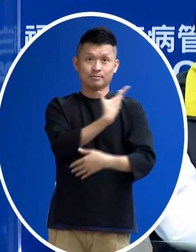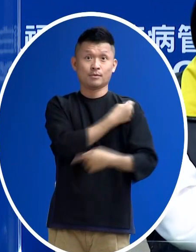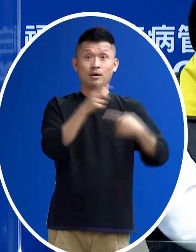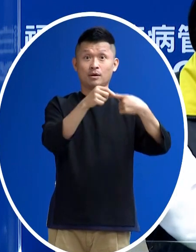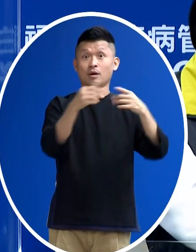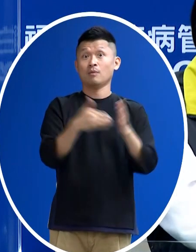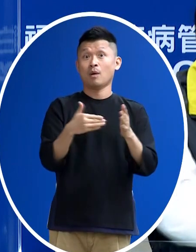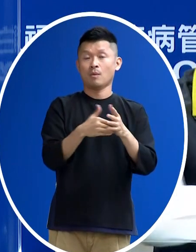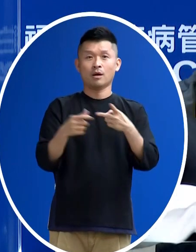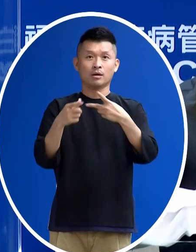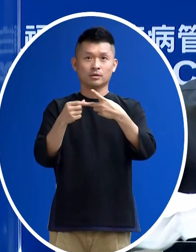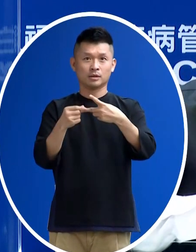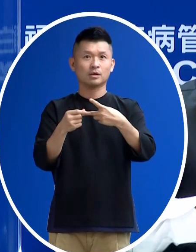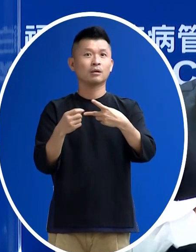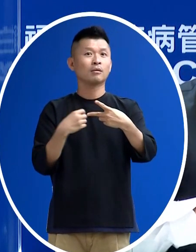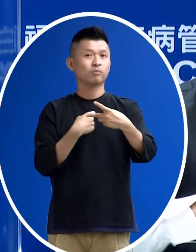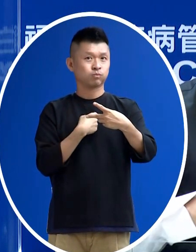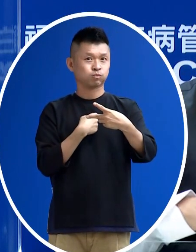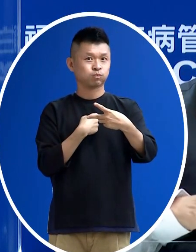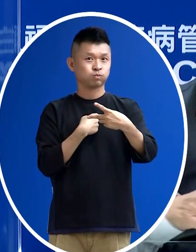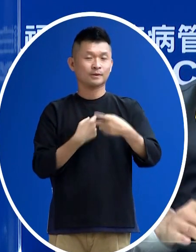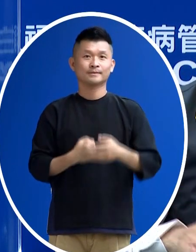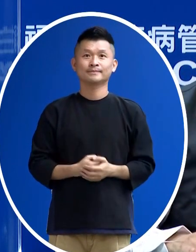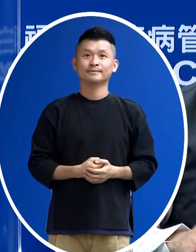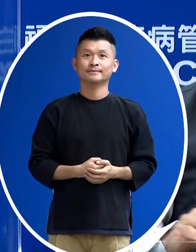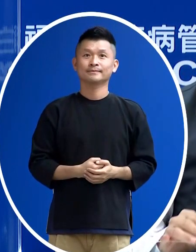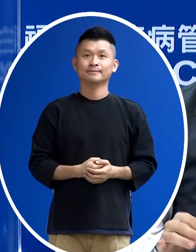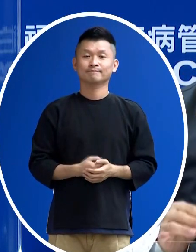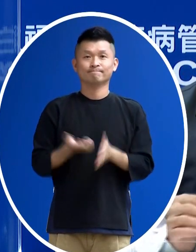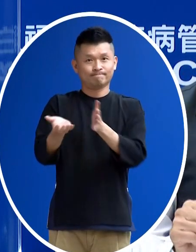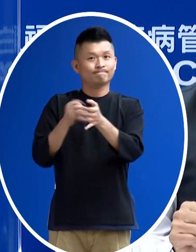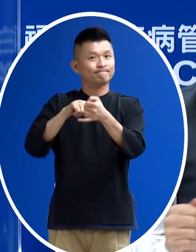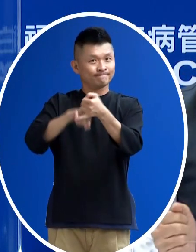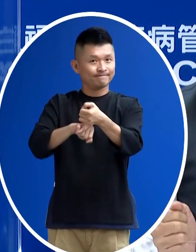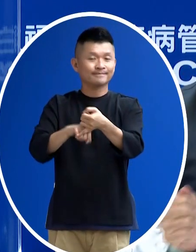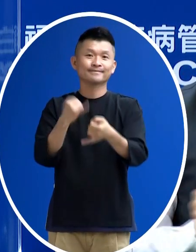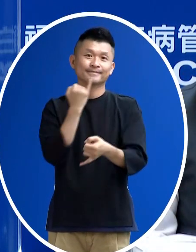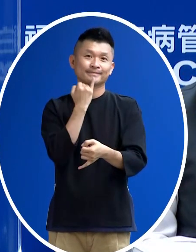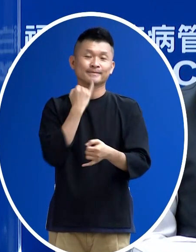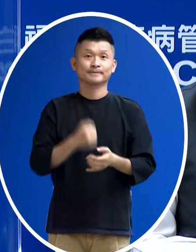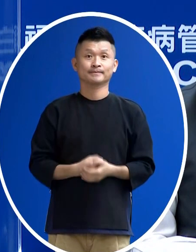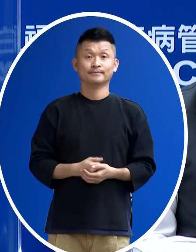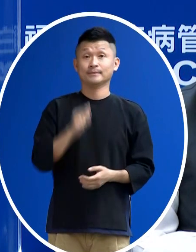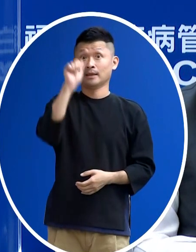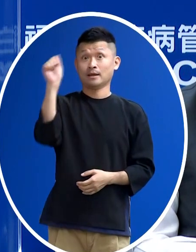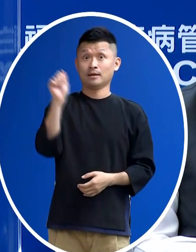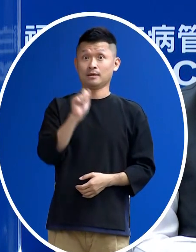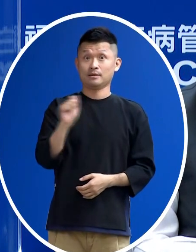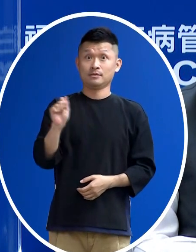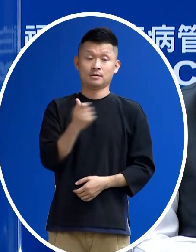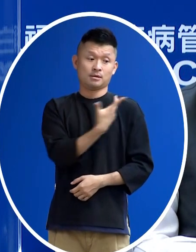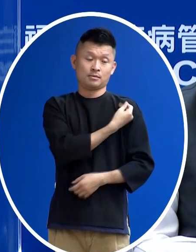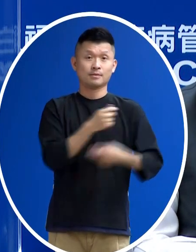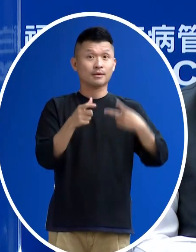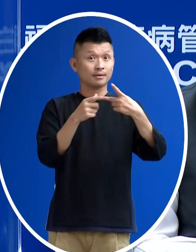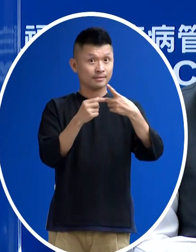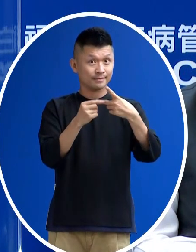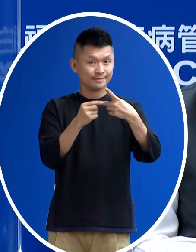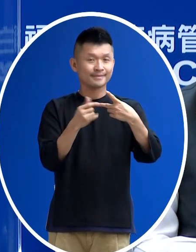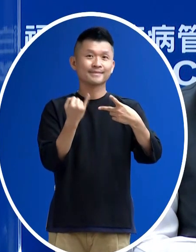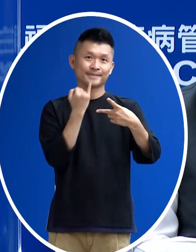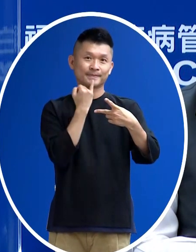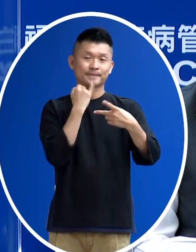的第一剂的这些疫苗的民众来预约第二剂，然后 AZ 的疫苗接种第二剂